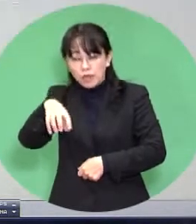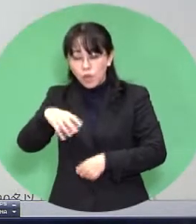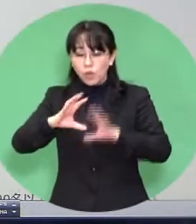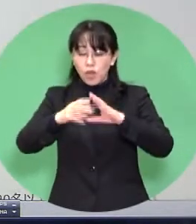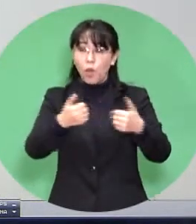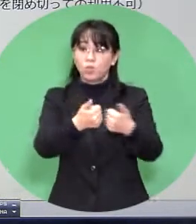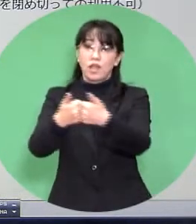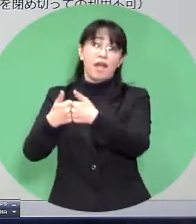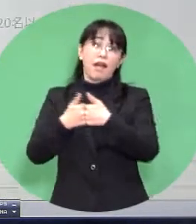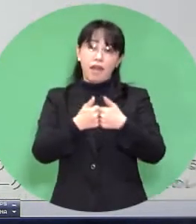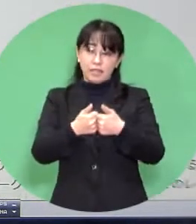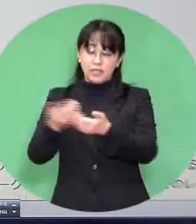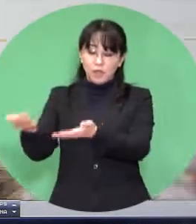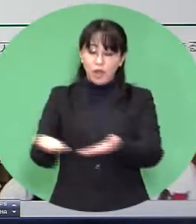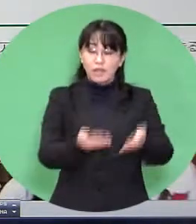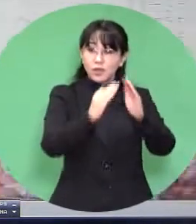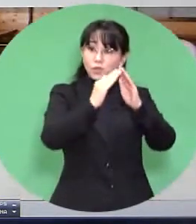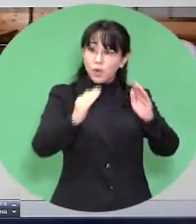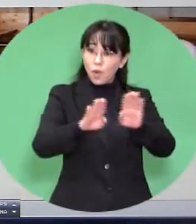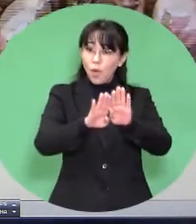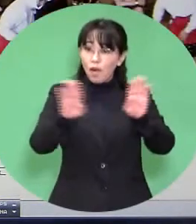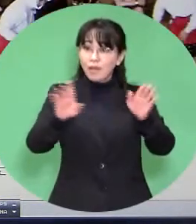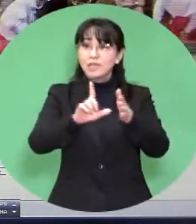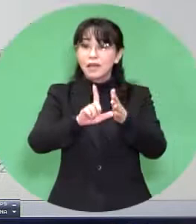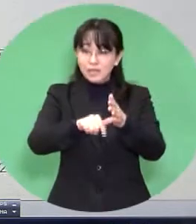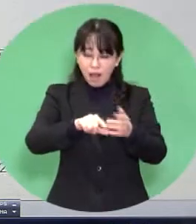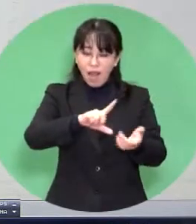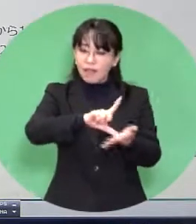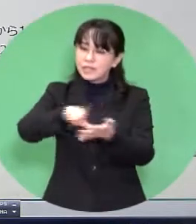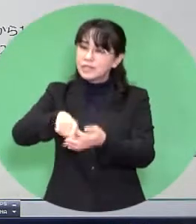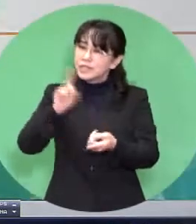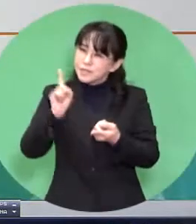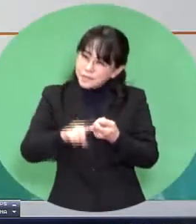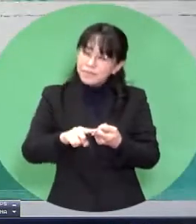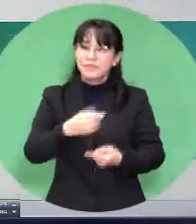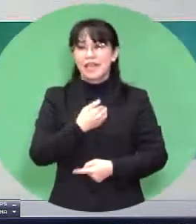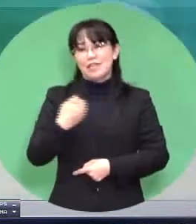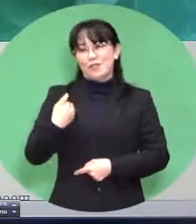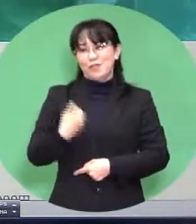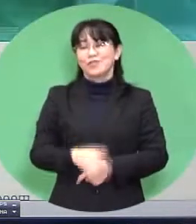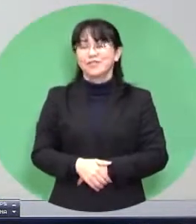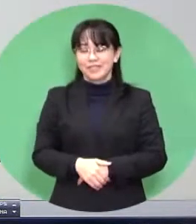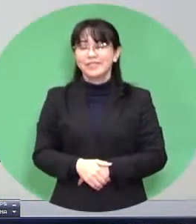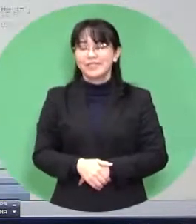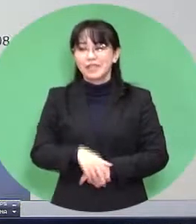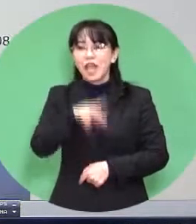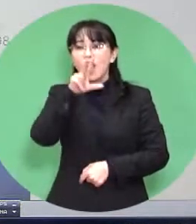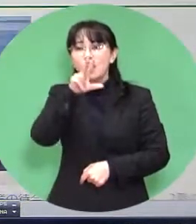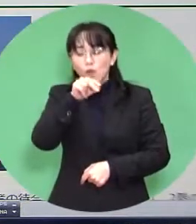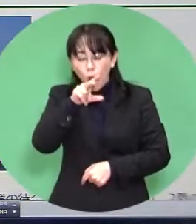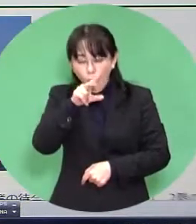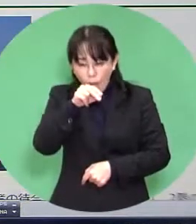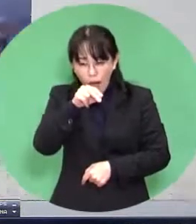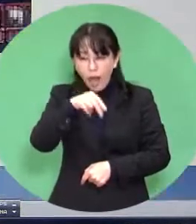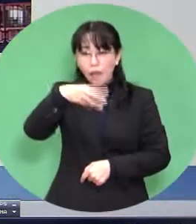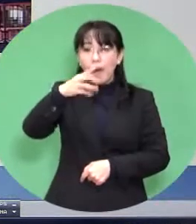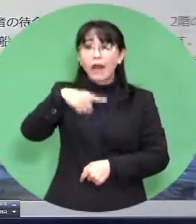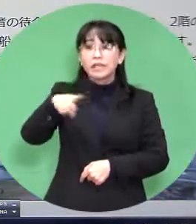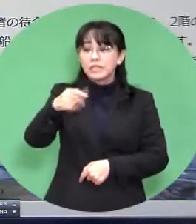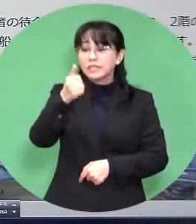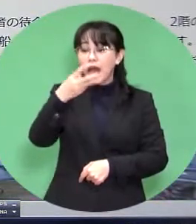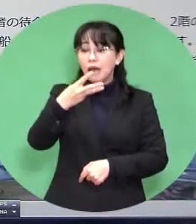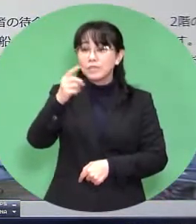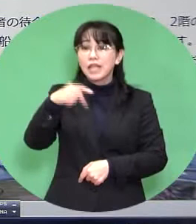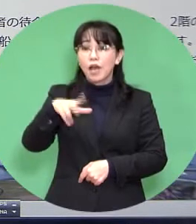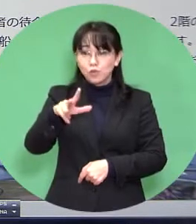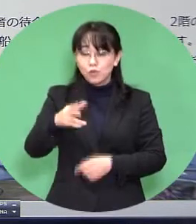議やレセプションも開催すれば、その地域らしさを演出できる。鳥羽マリンターミナルは定期船乗り